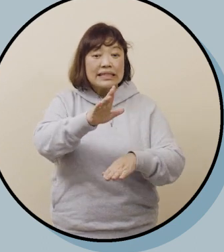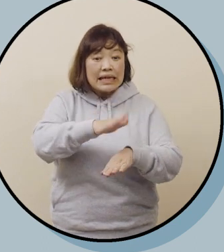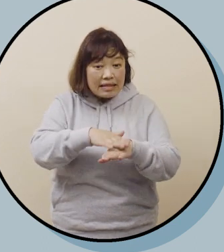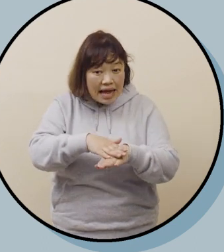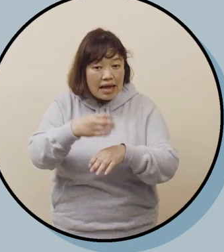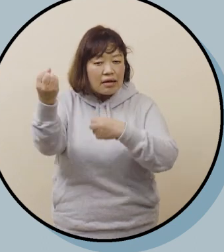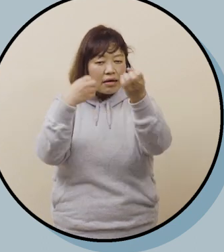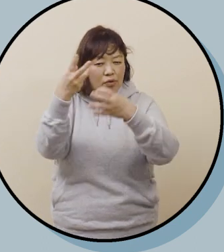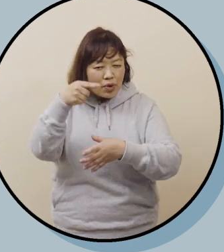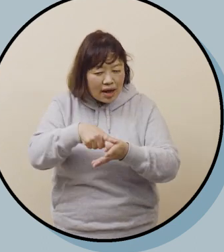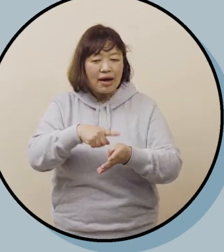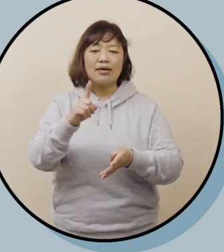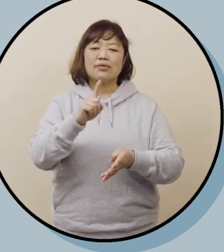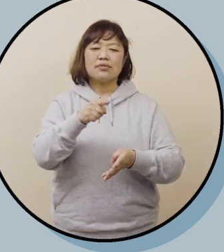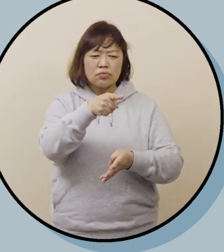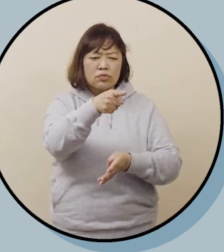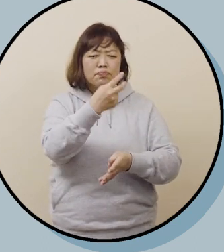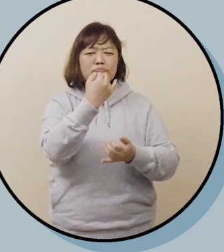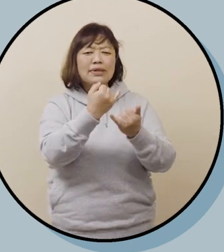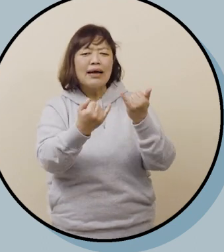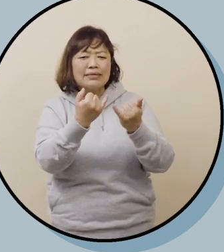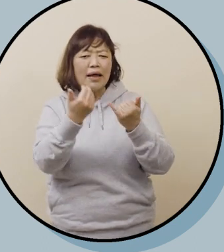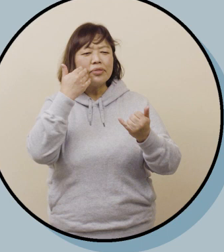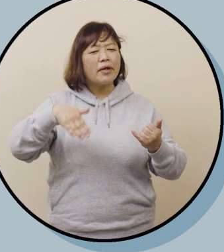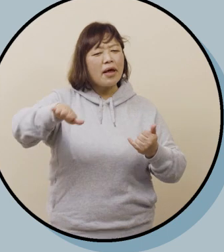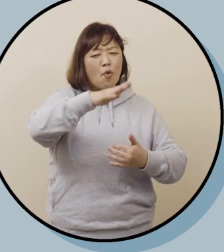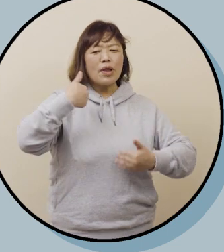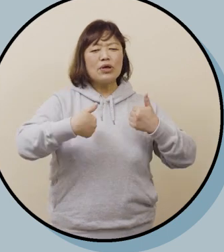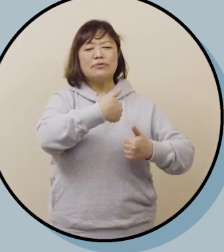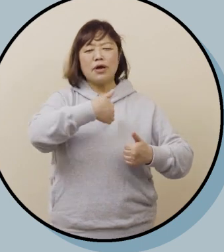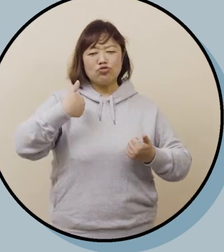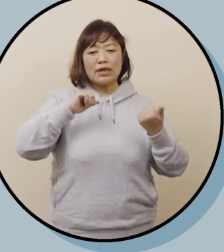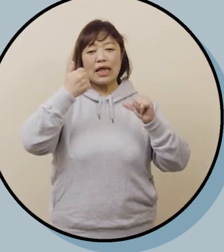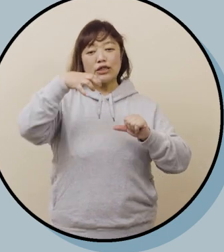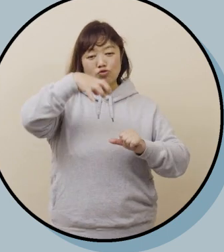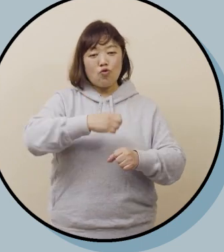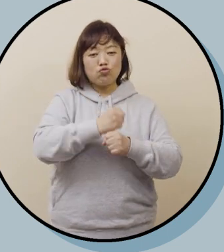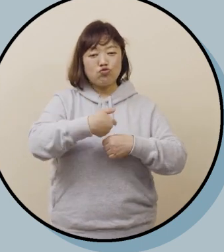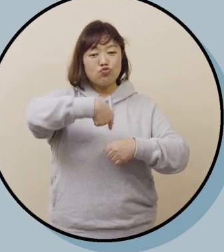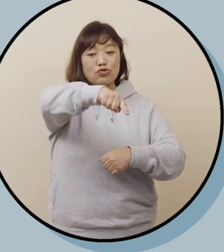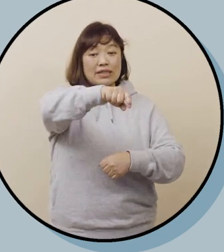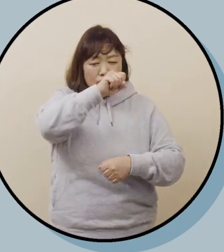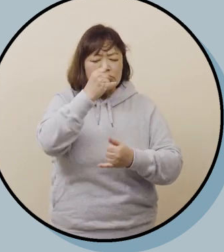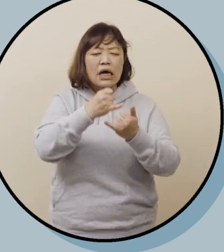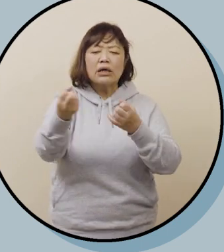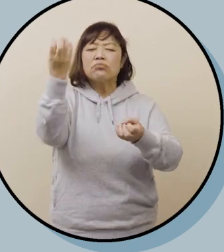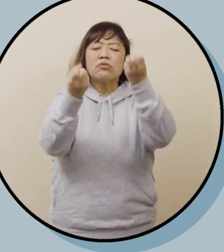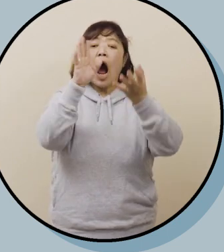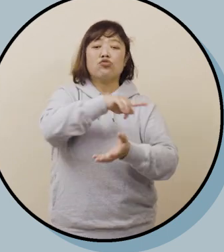そういうふうな誰もが楽しめる劇場を作っていくっていうようなことがすごく言われ